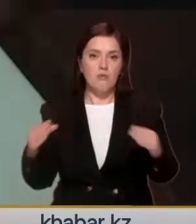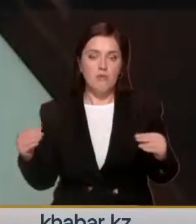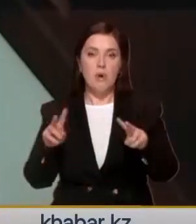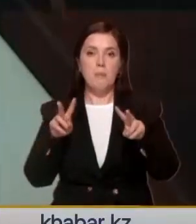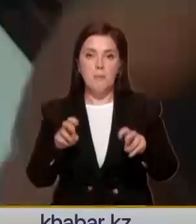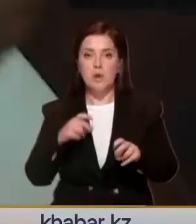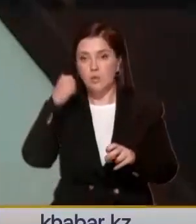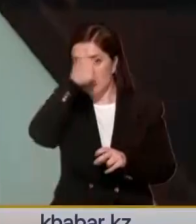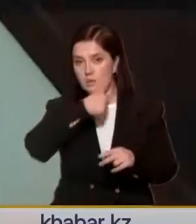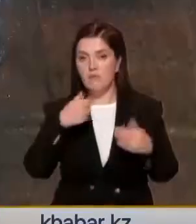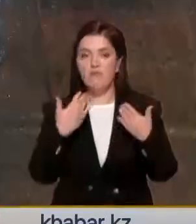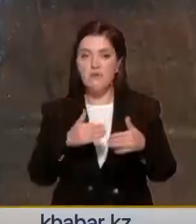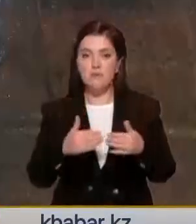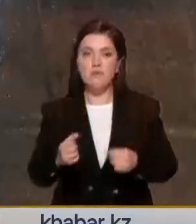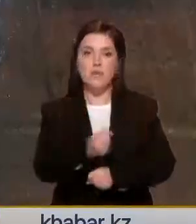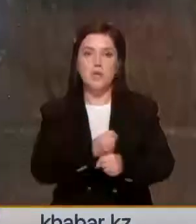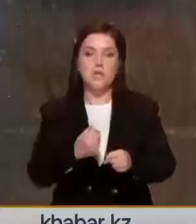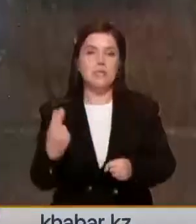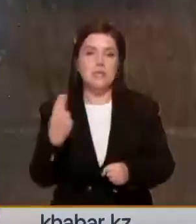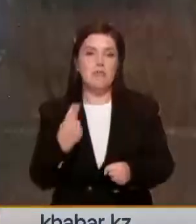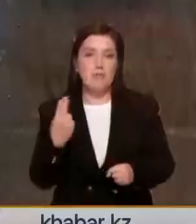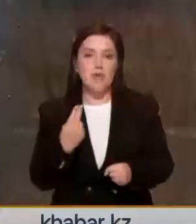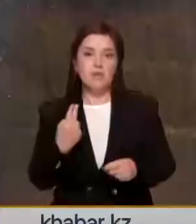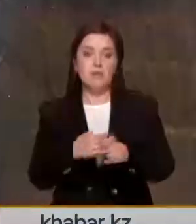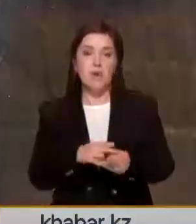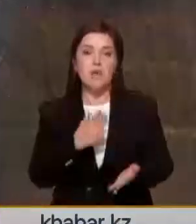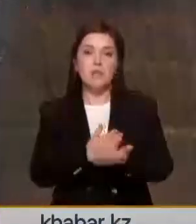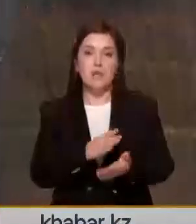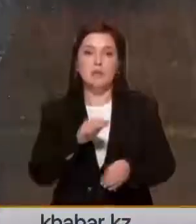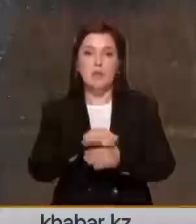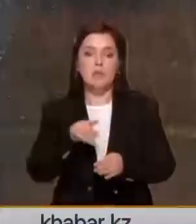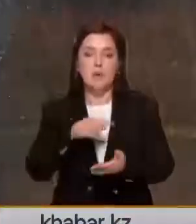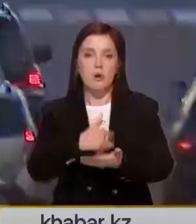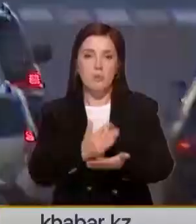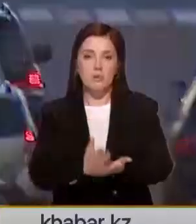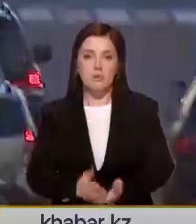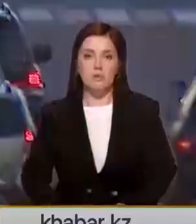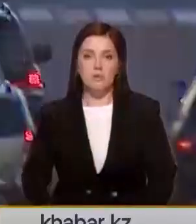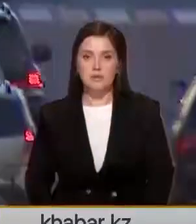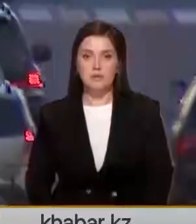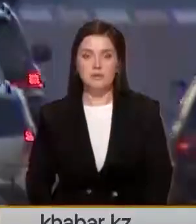включая марку, год выпуска, объем двигателя, цвет кузова и наличие дополнительного оборудования.